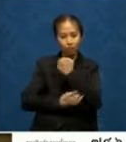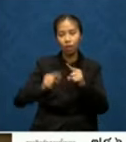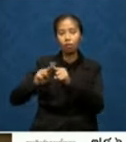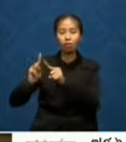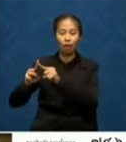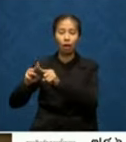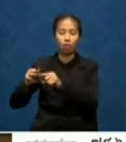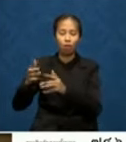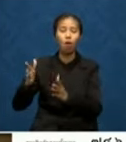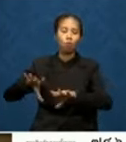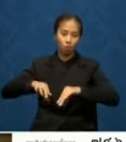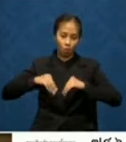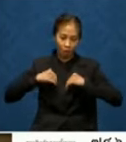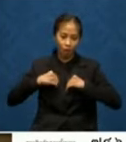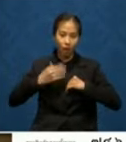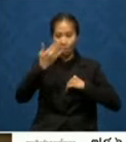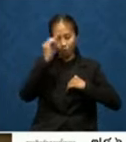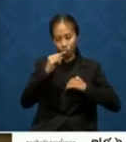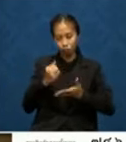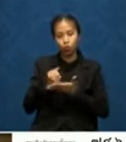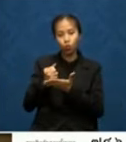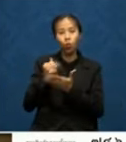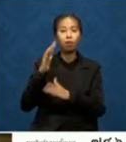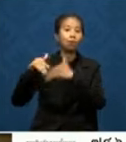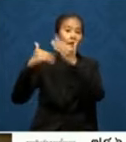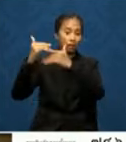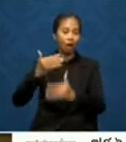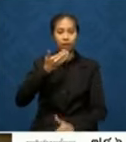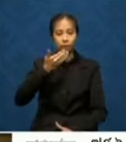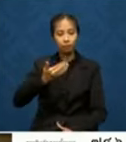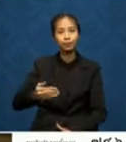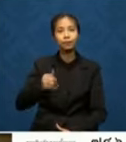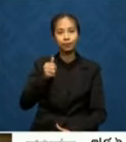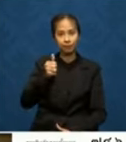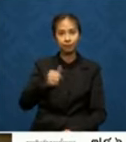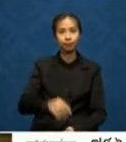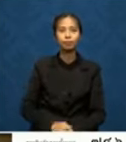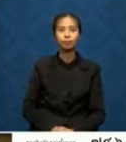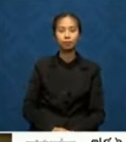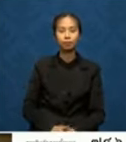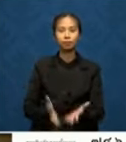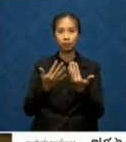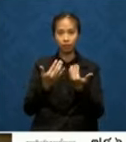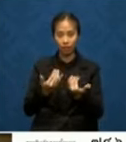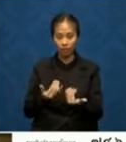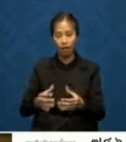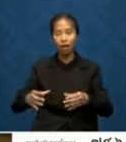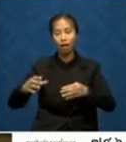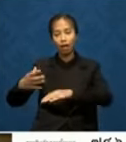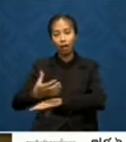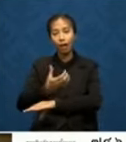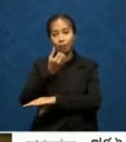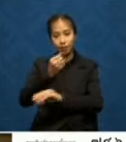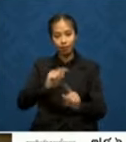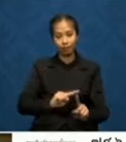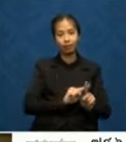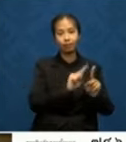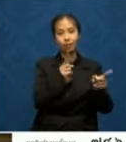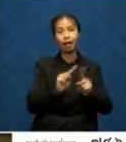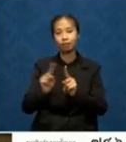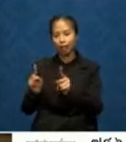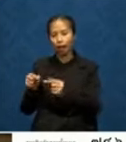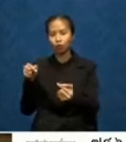ไปสู่การพัฒนาอย่างยั่งยืนท่านประธานครับความแตกต่างทางการเมืองถือเป็นความสวยงามของประชาธิปไต